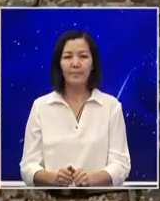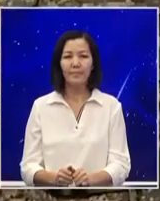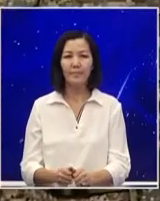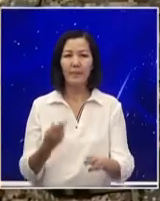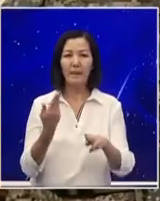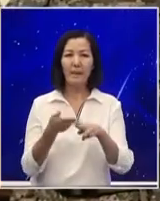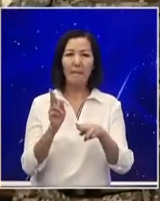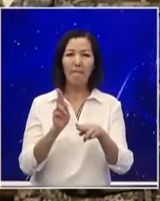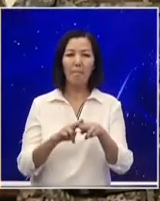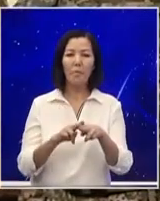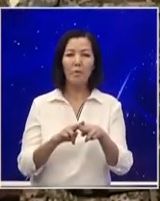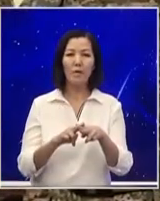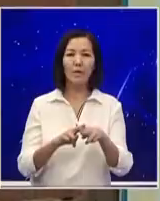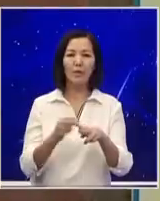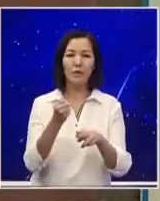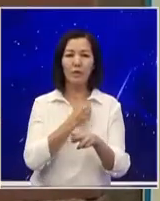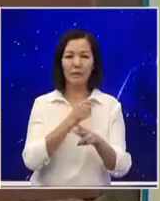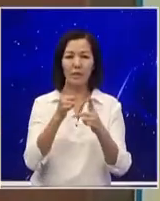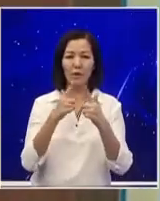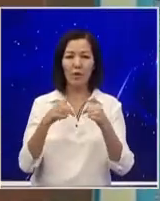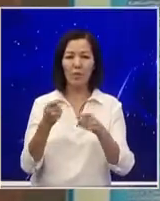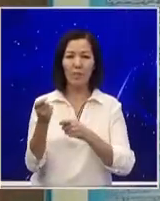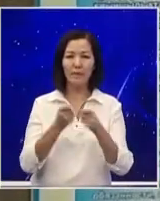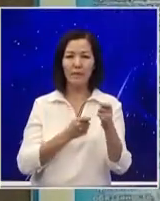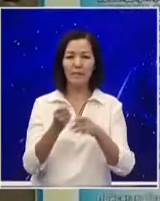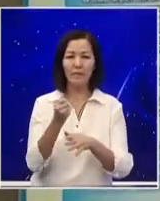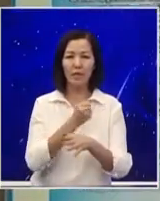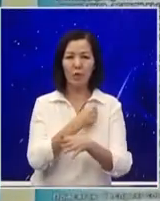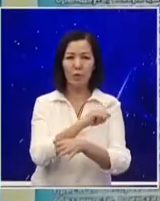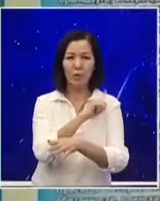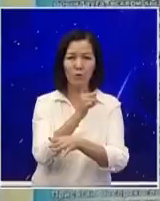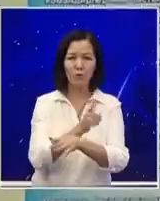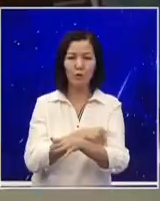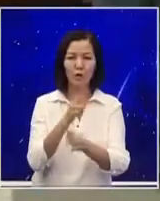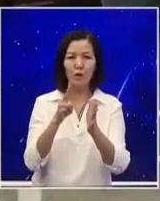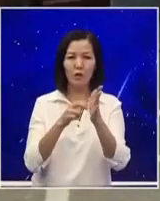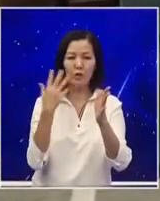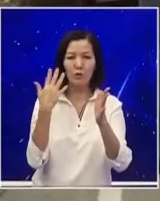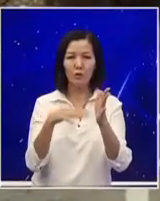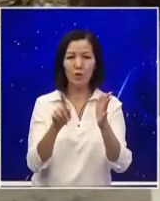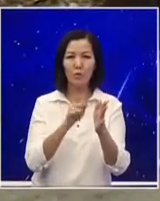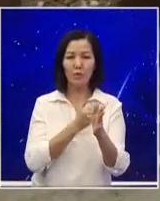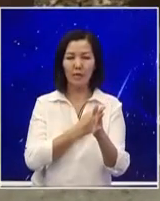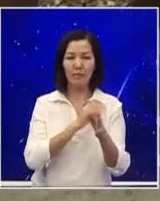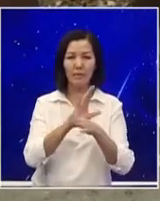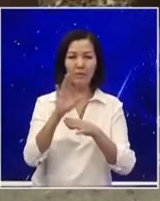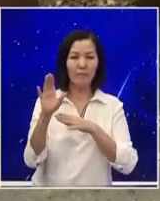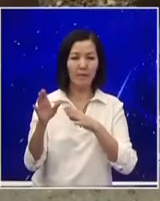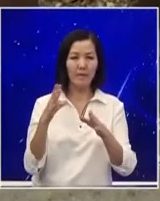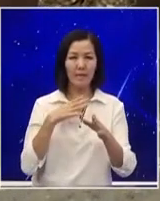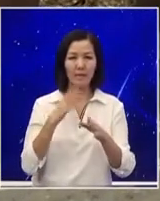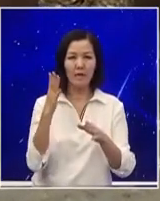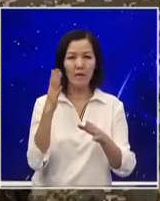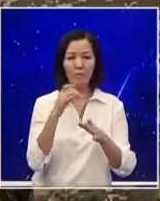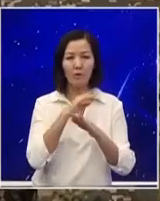Бұл жолы жасақтау басқармасы мен Қазақстан Республикасы қарулы күштерінің қатарына 750-ге жуық сарбаз жіберілмек. Бозбалалардың